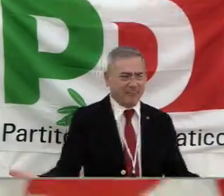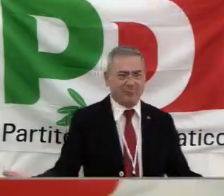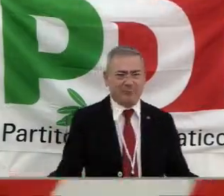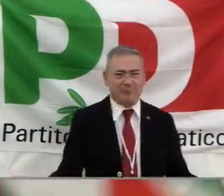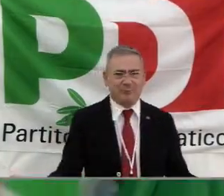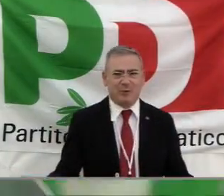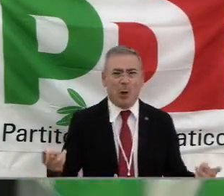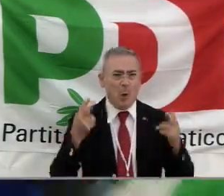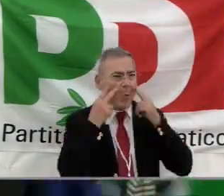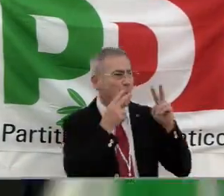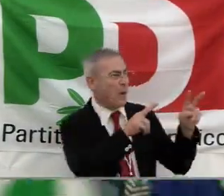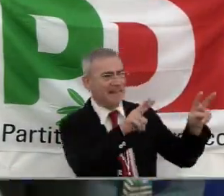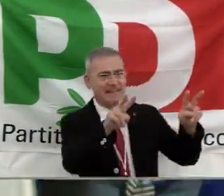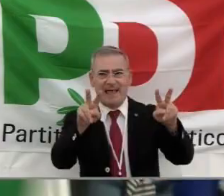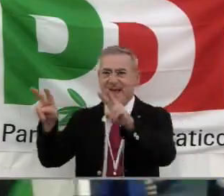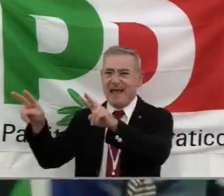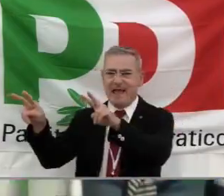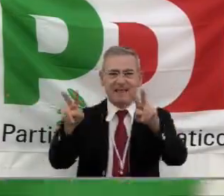Guardatevi,